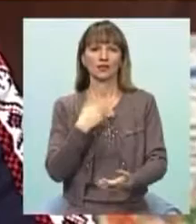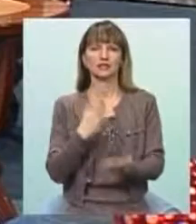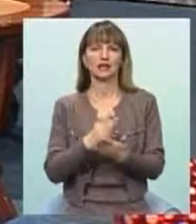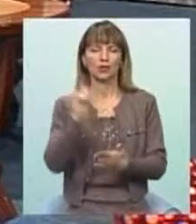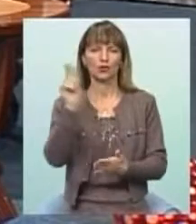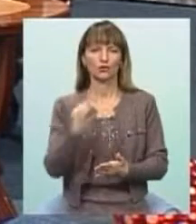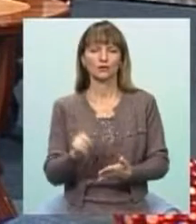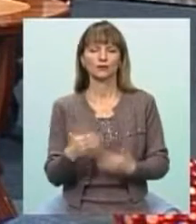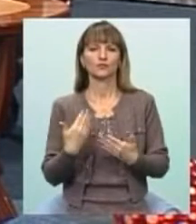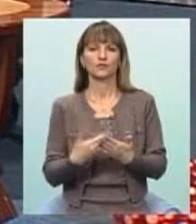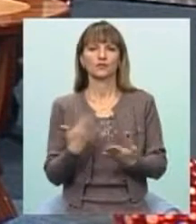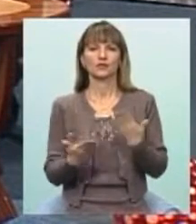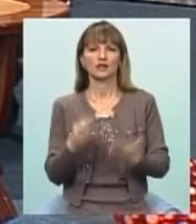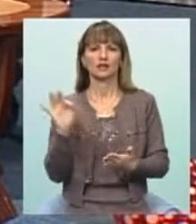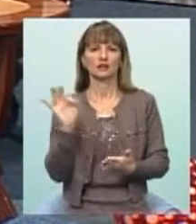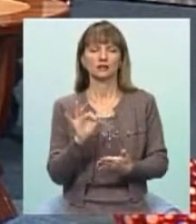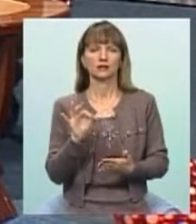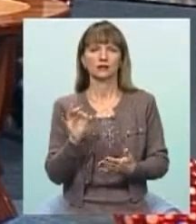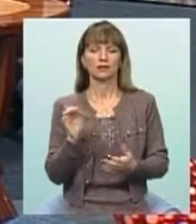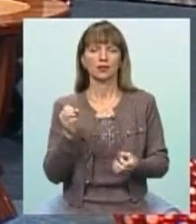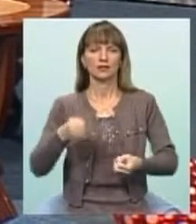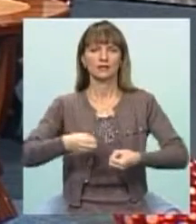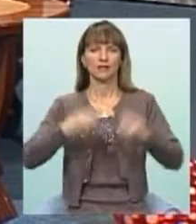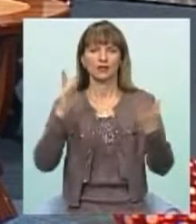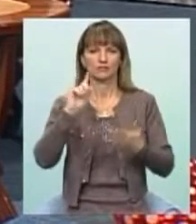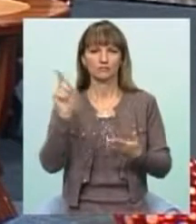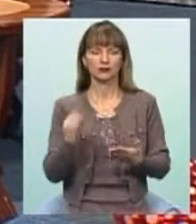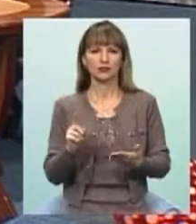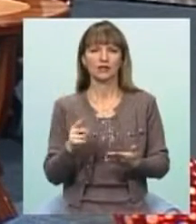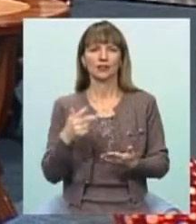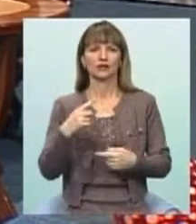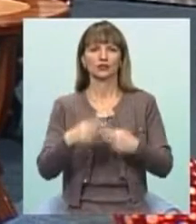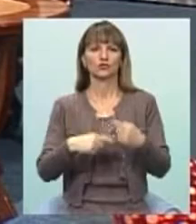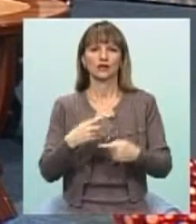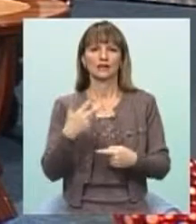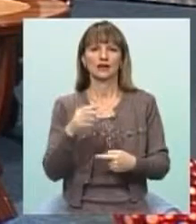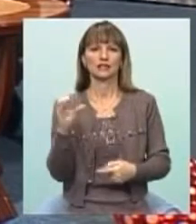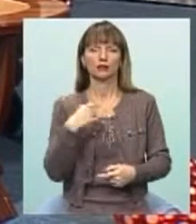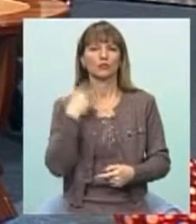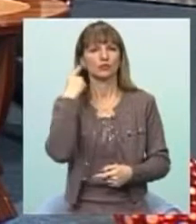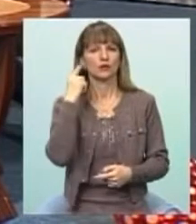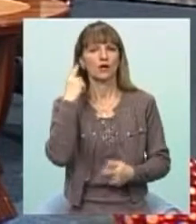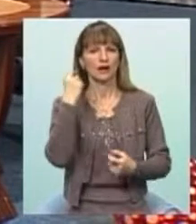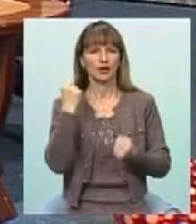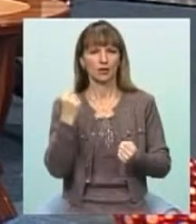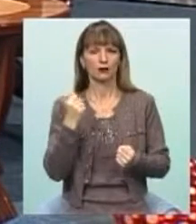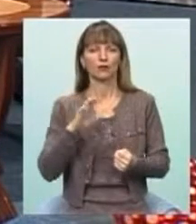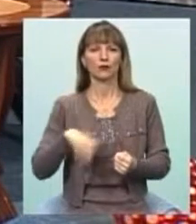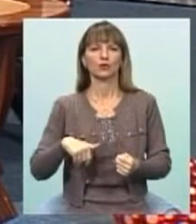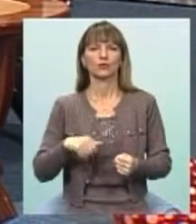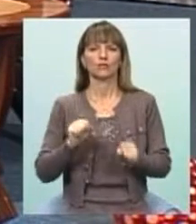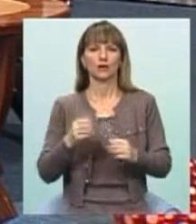Ну, наприклад, якщо зараз одразу щойно блимнула блискавка, а через 3 секунди ми почули грім. Ну і потім,